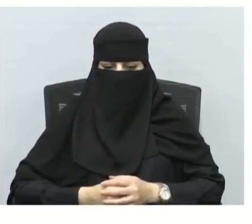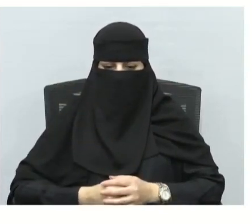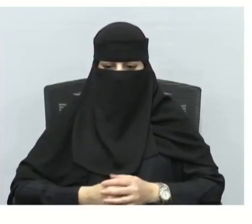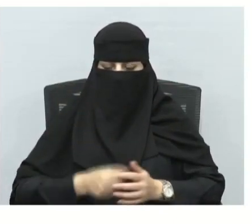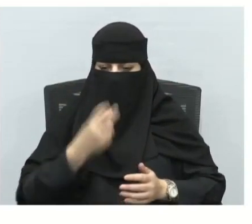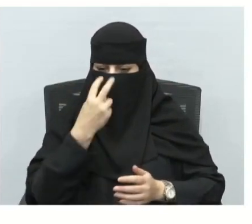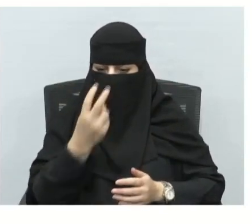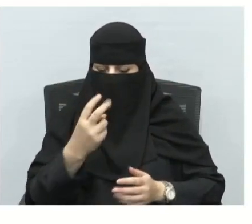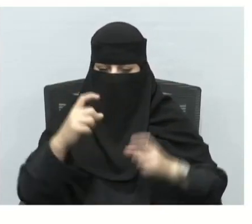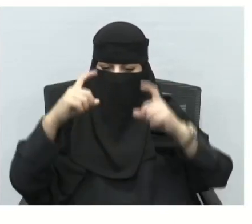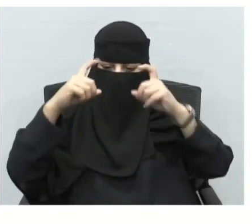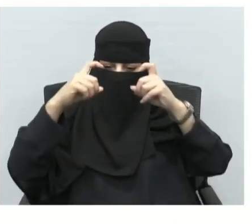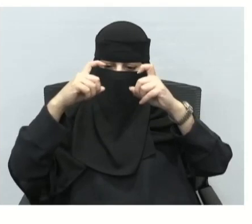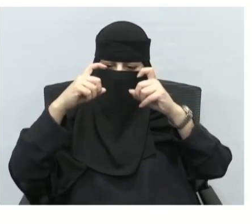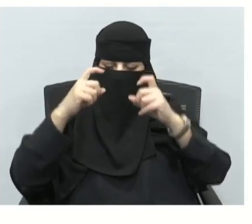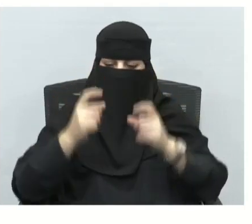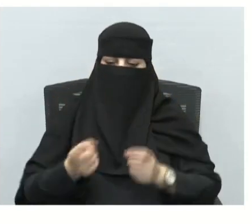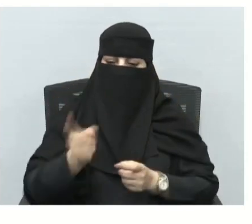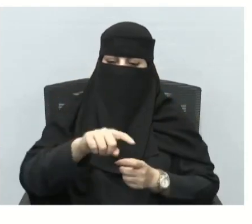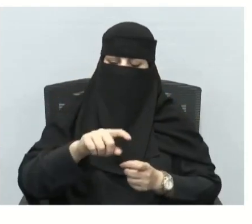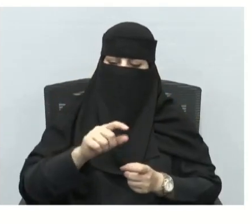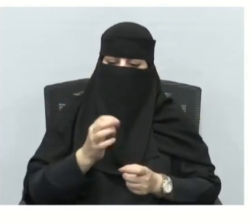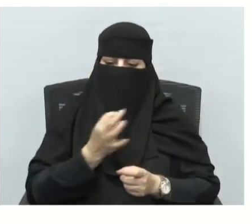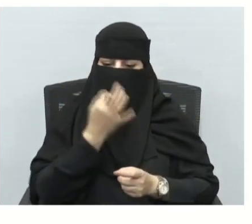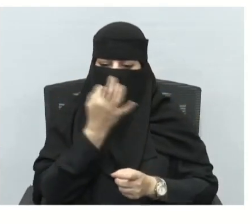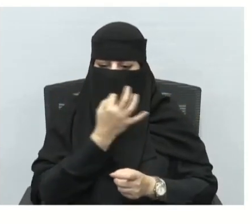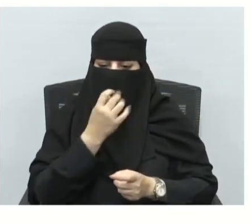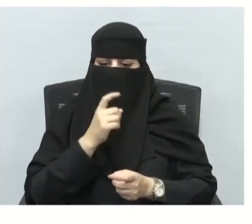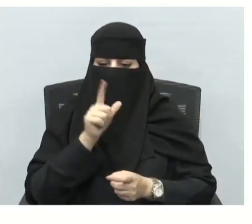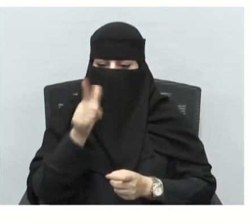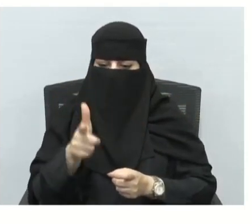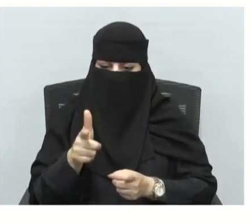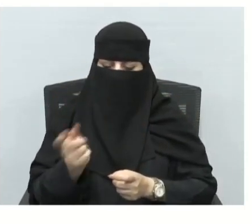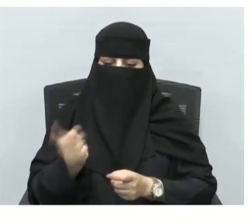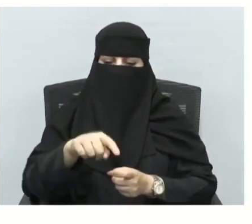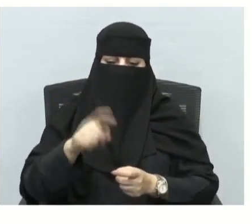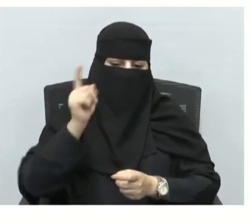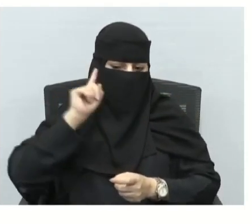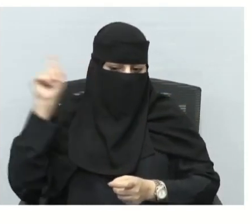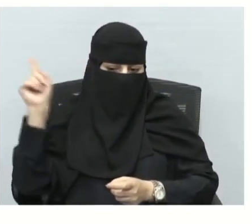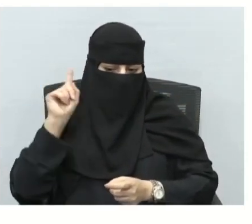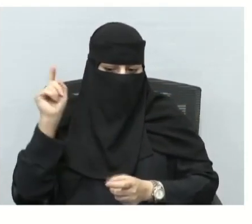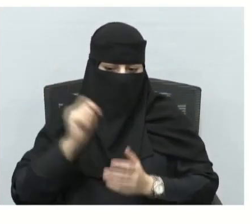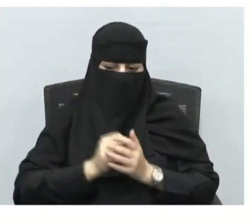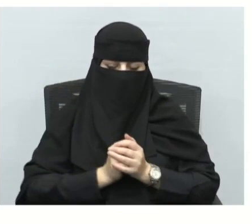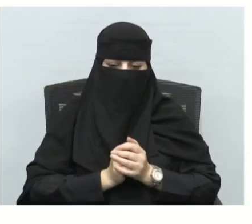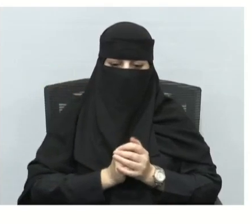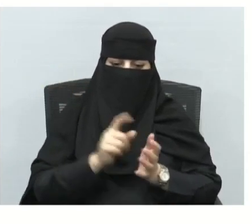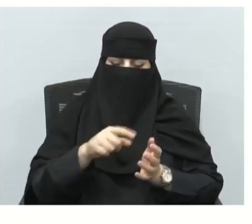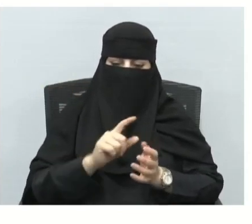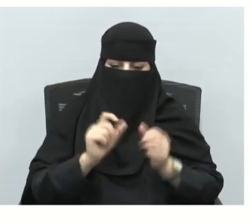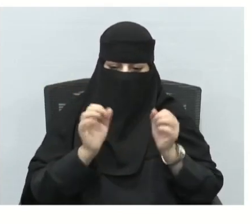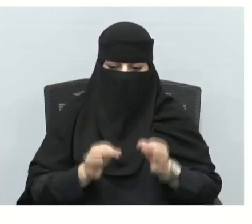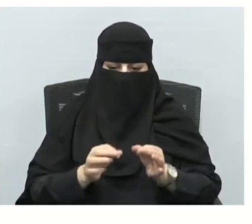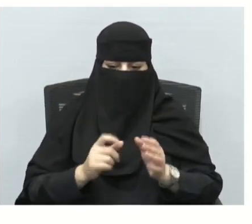الاحظ الصور واتحدث ثم استمع اريد ان انبهكم يا